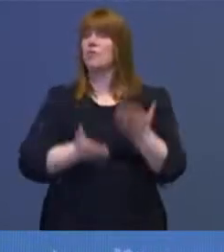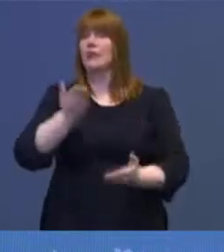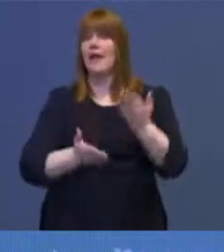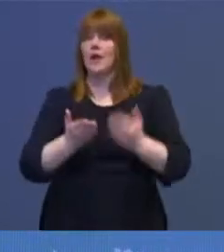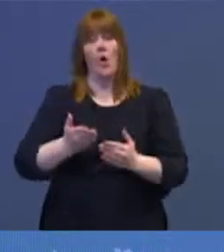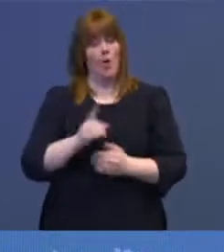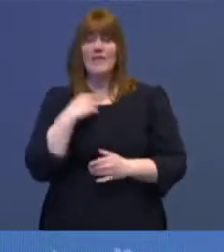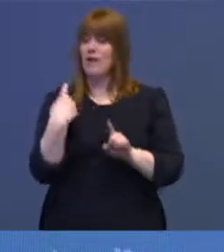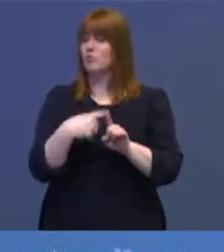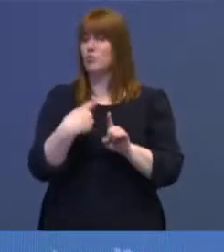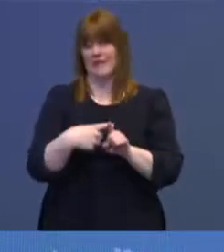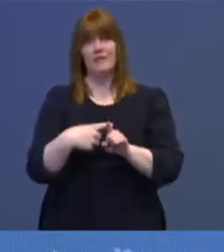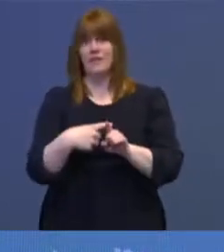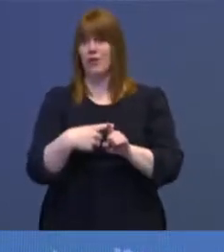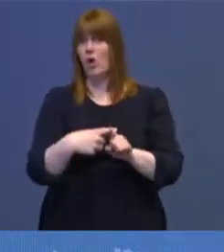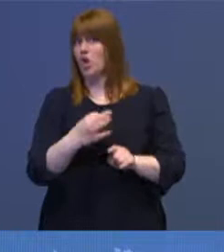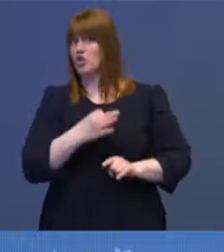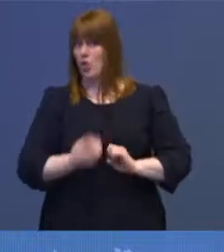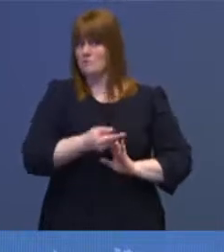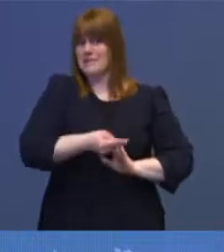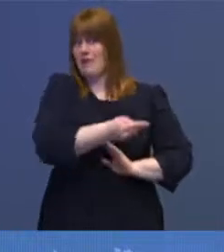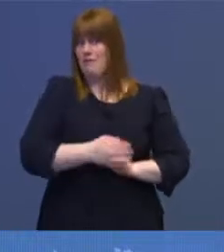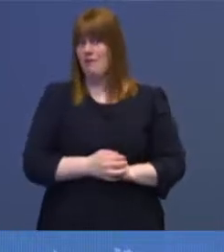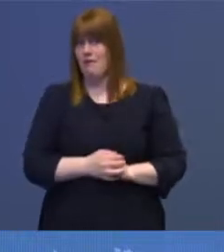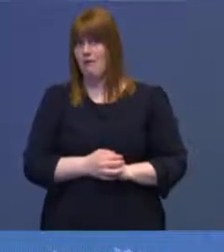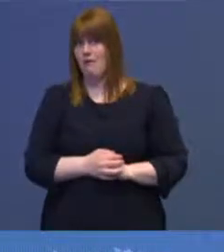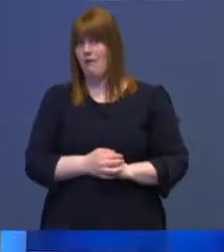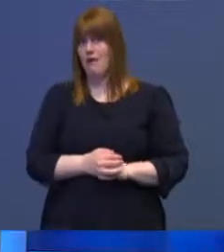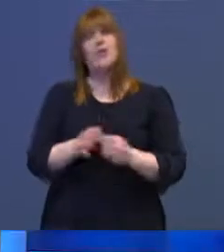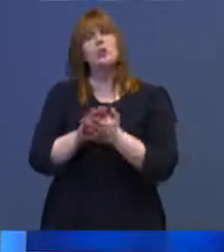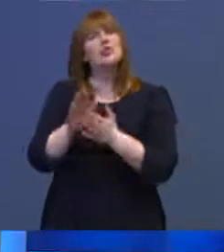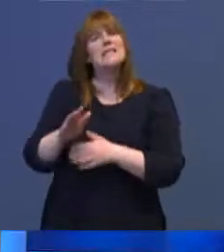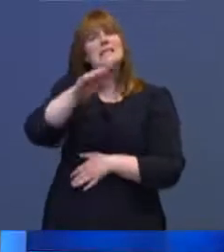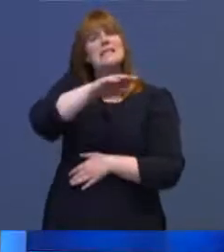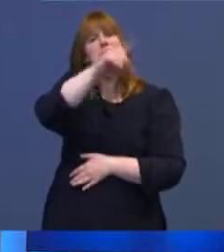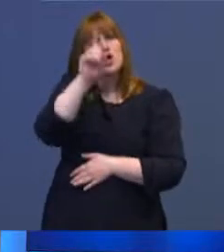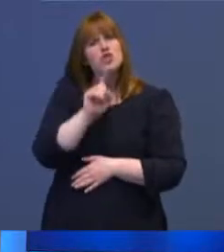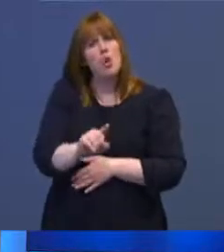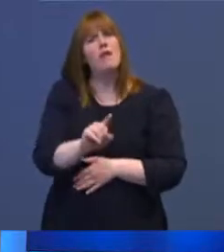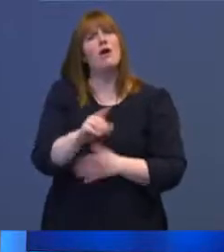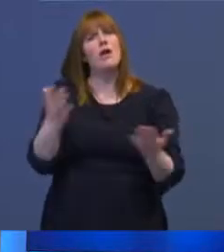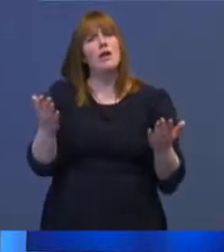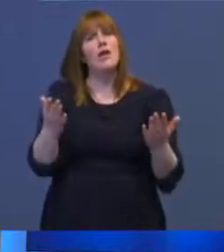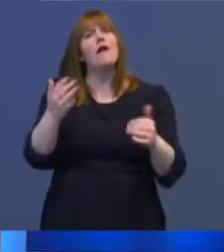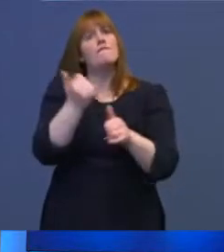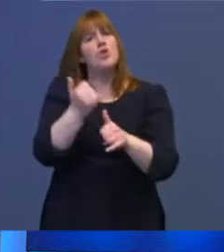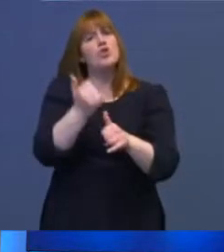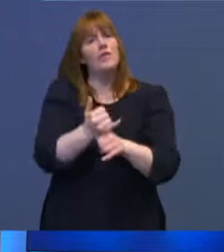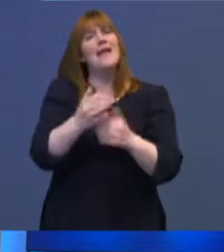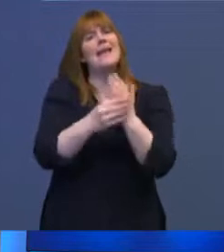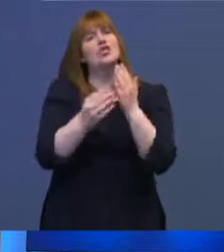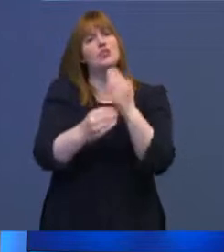bidra med Norges andel. Men jeg vet ikke, Roger, fra samtalen du hadde bare for noen timer siden. Spørsmålet var hva slags ressurser Norge har til eventuelt å bruke